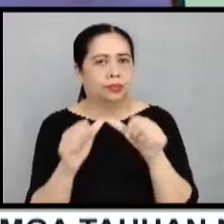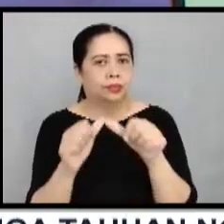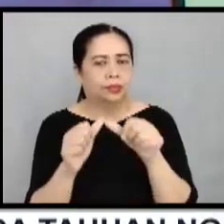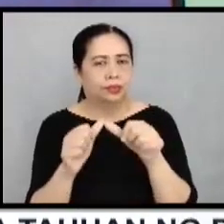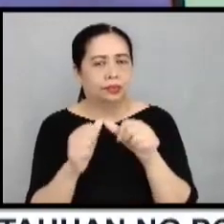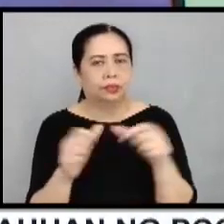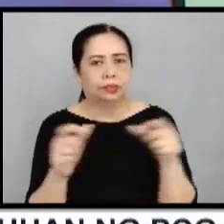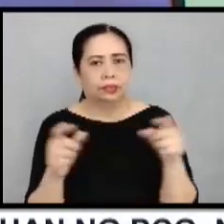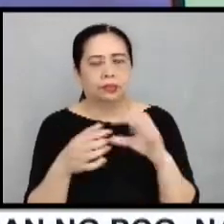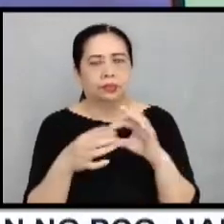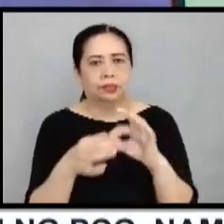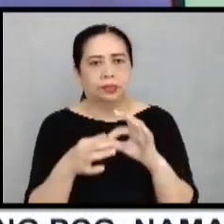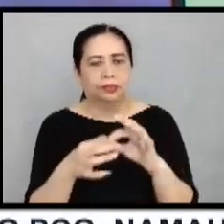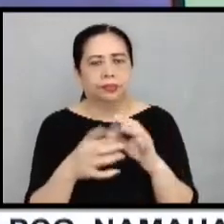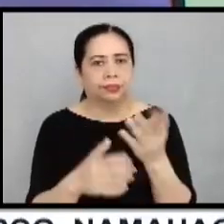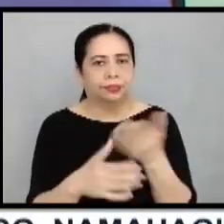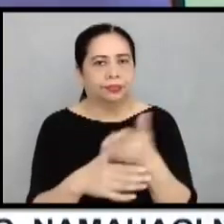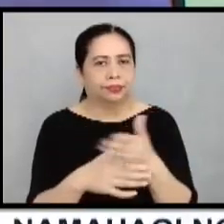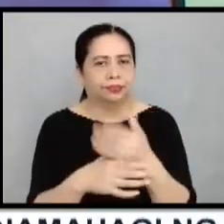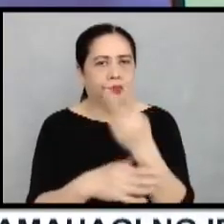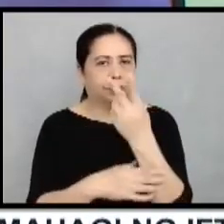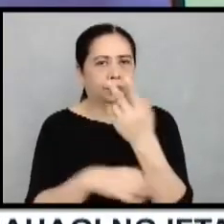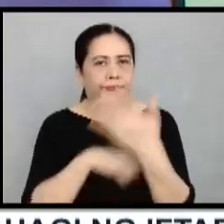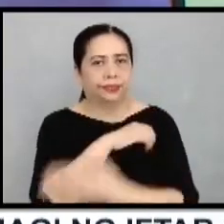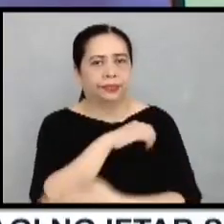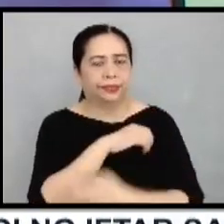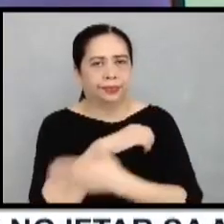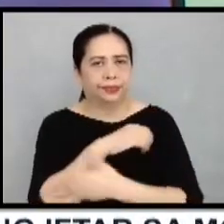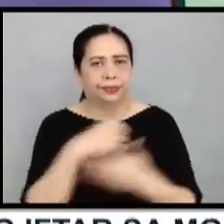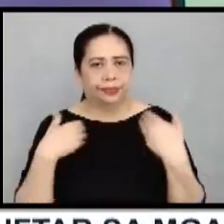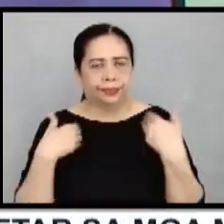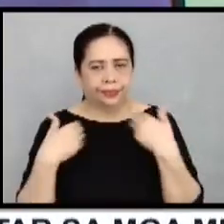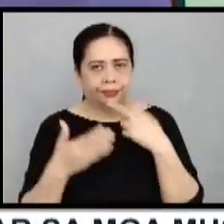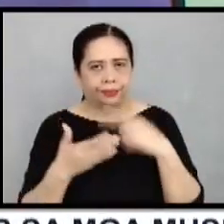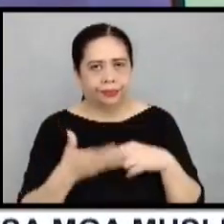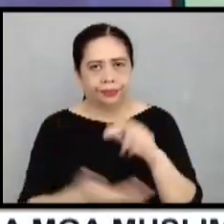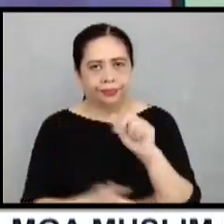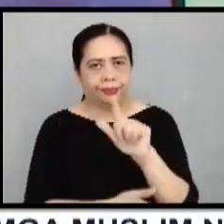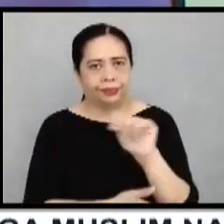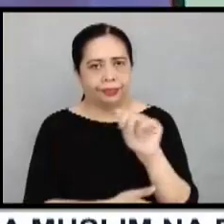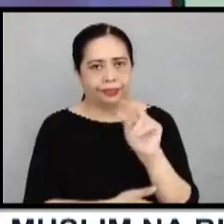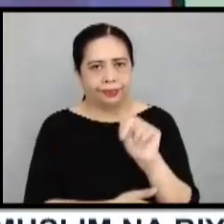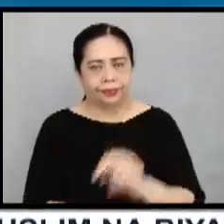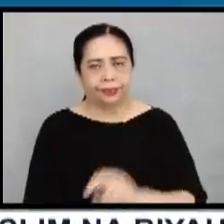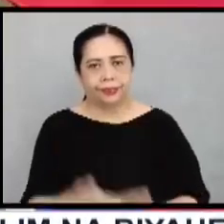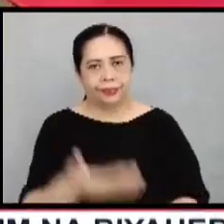ng ugnayan ng dalawang bansa. Si Alan Francisco sa detalye. Rise and shine, Alan.